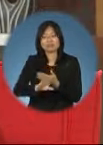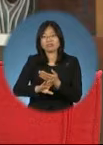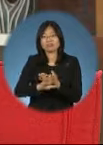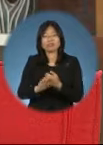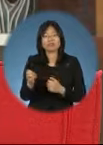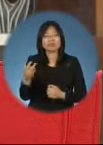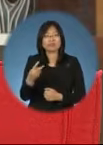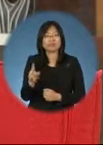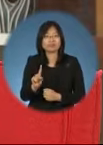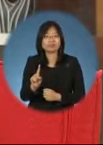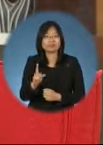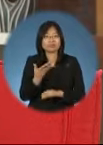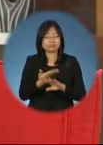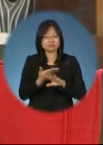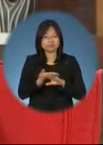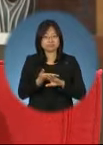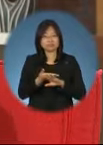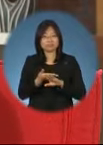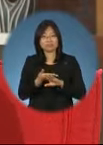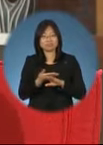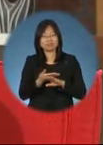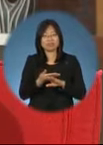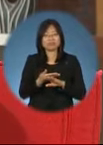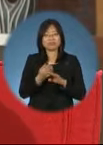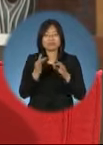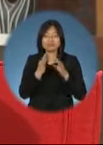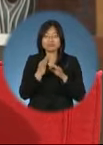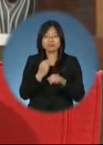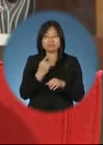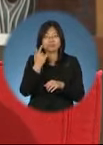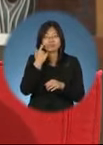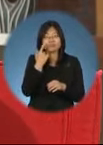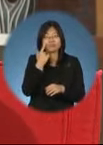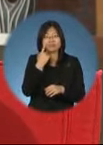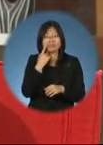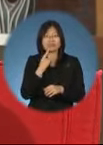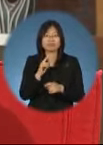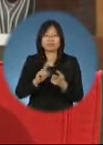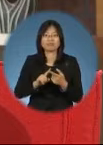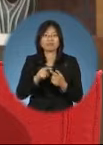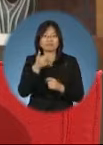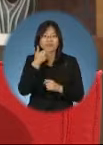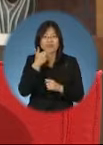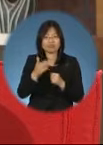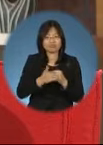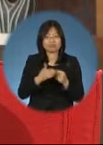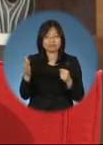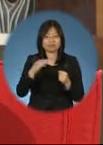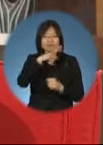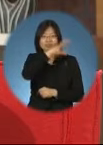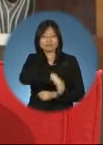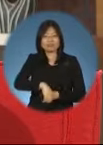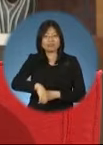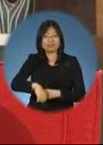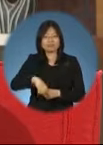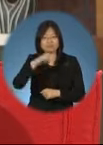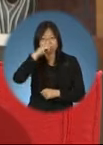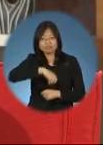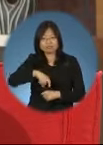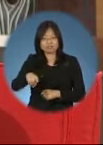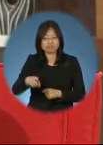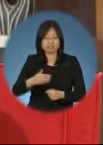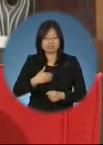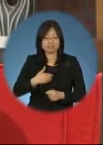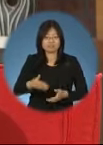또 뭐 다른 거 뭐 해보자는 그런 게 없어요. 그러니까 그냥 이것이 나의